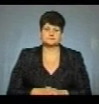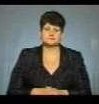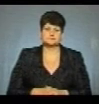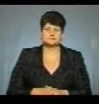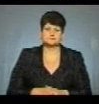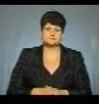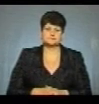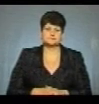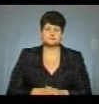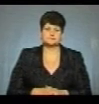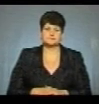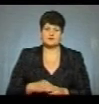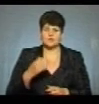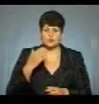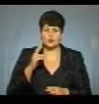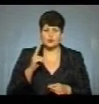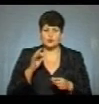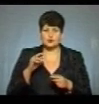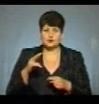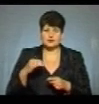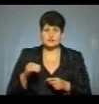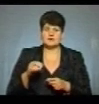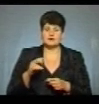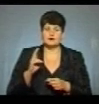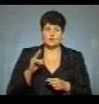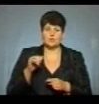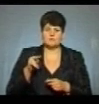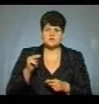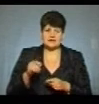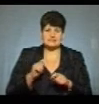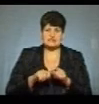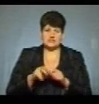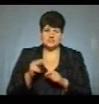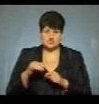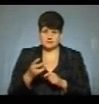Колодій слідчий, сьогодні Купчик слідчий.